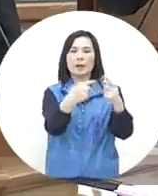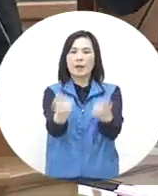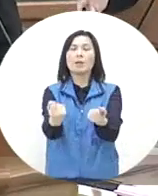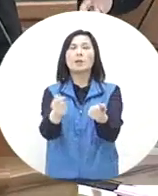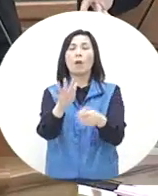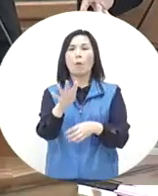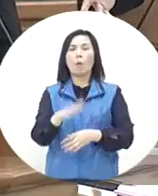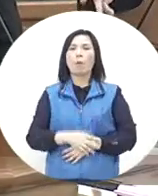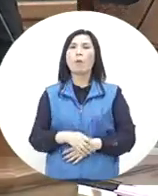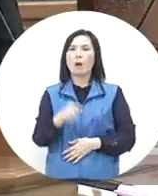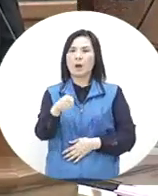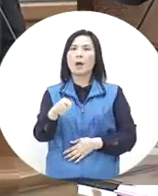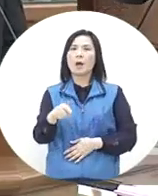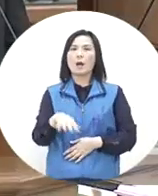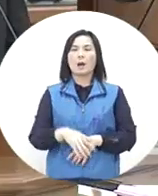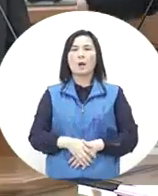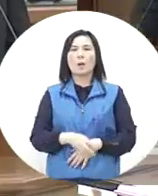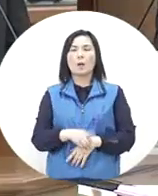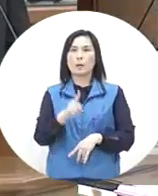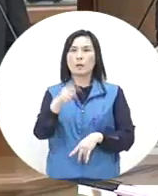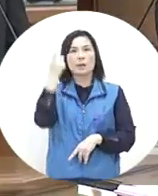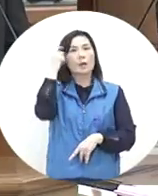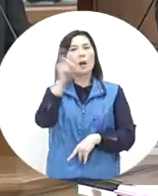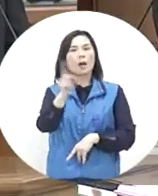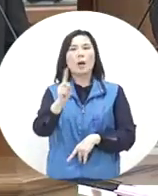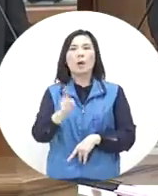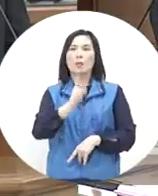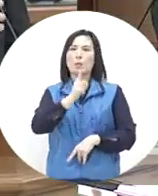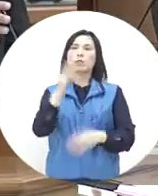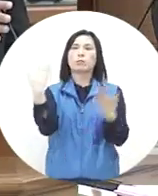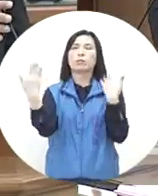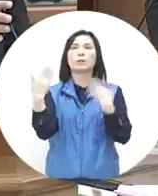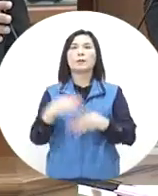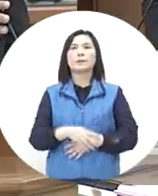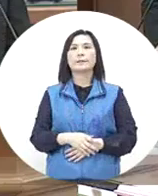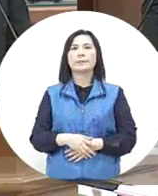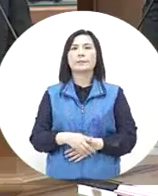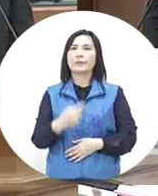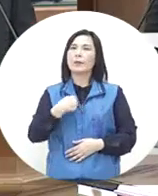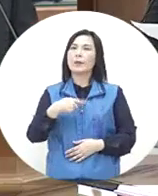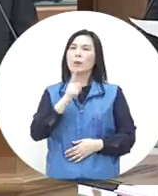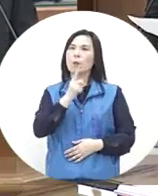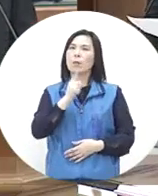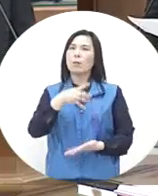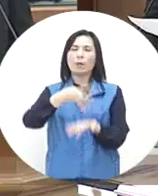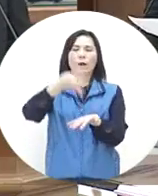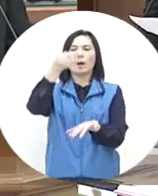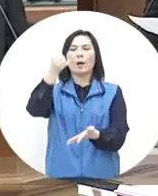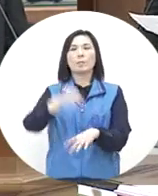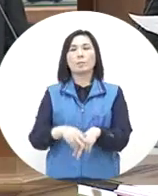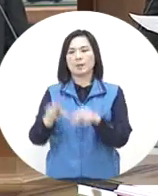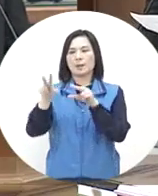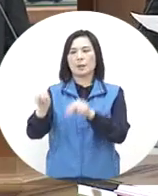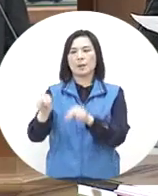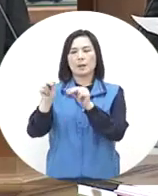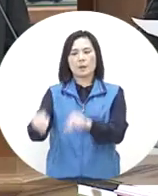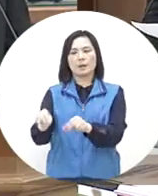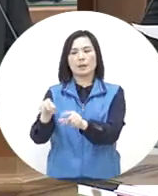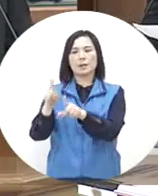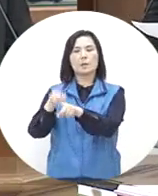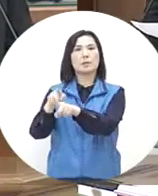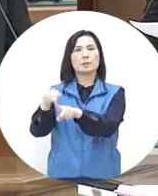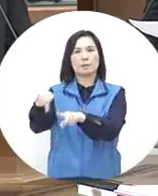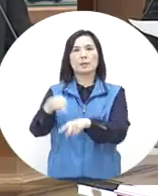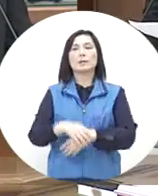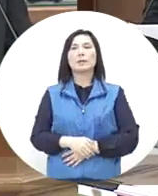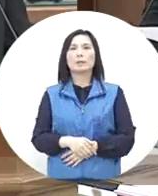该要好好的表态。 这个我已经讲过很多次了，因为我已经讲过很多次嘛，照契约的规定来进行嘛。新北市